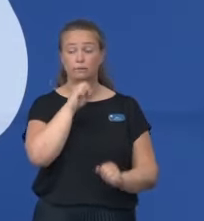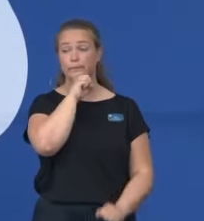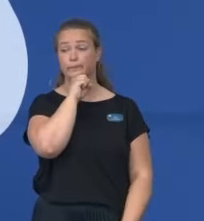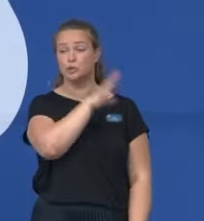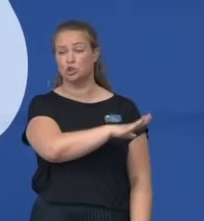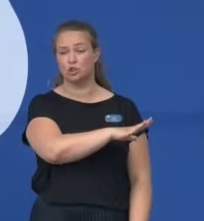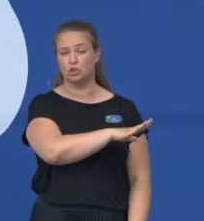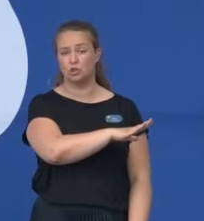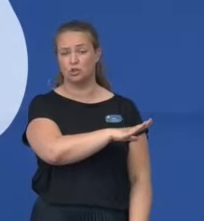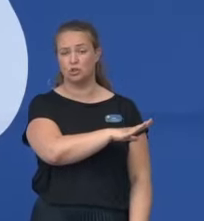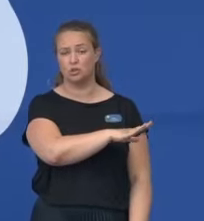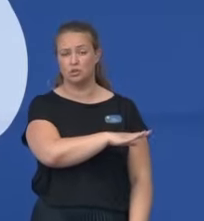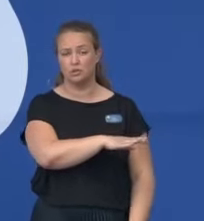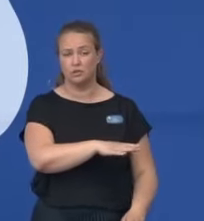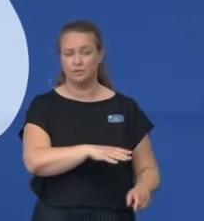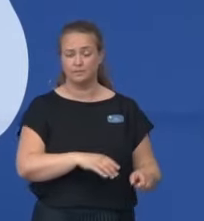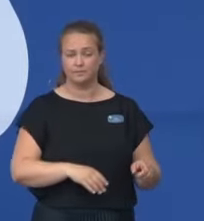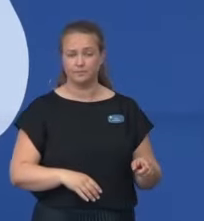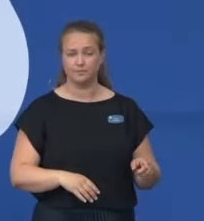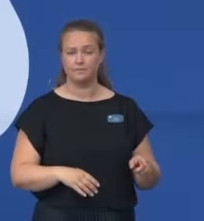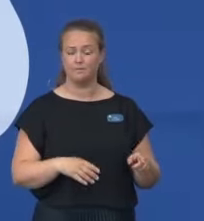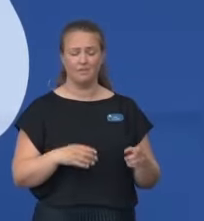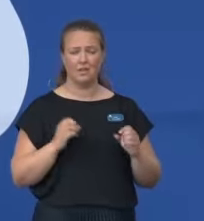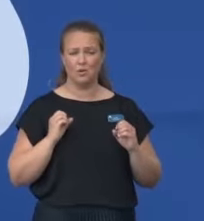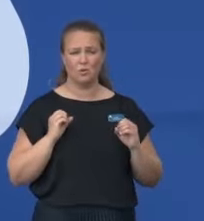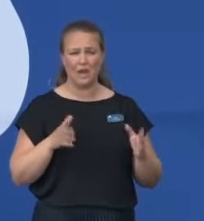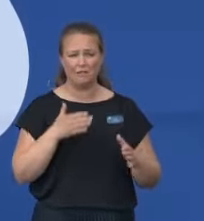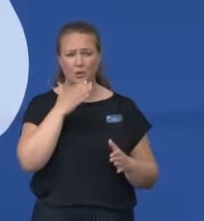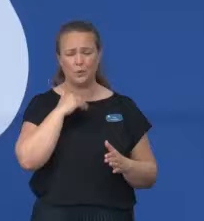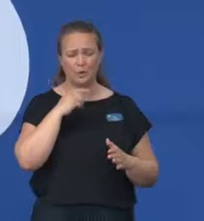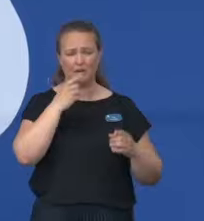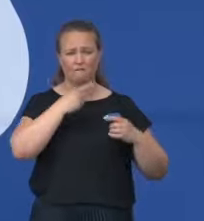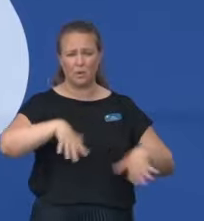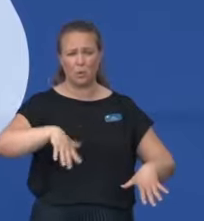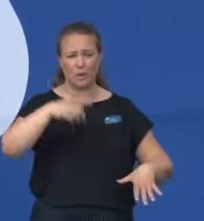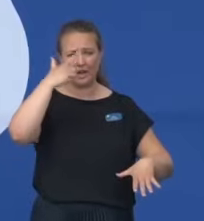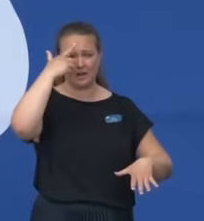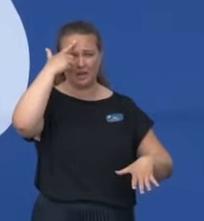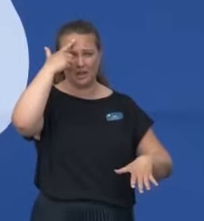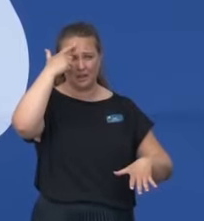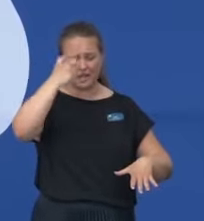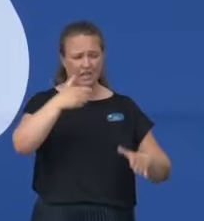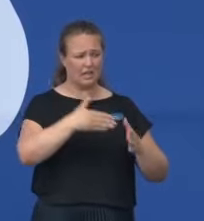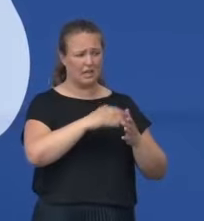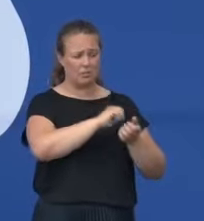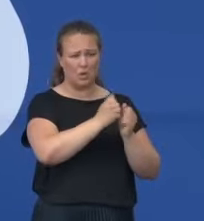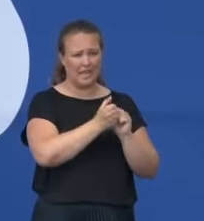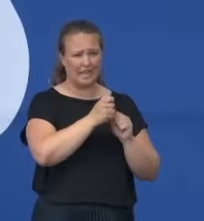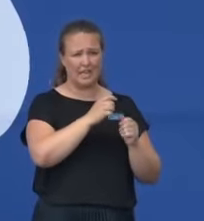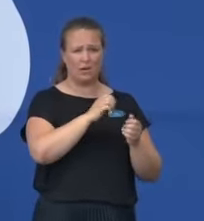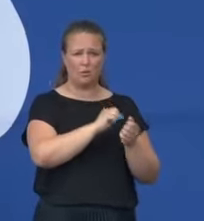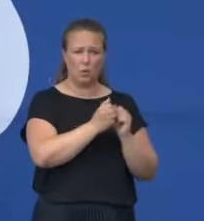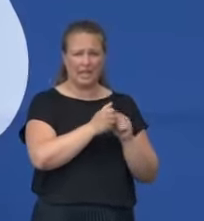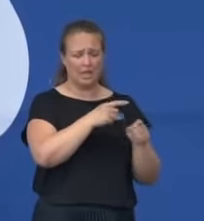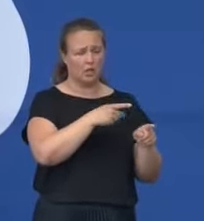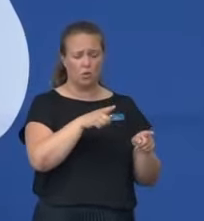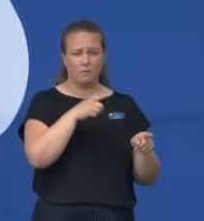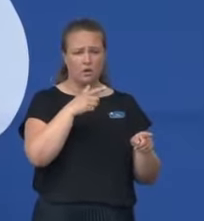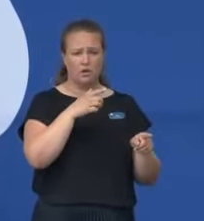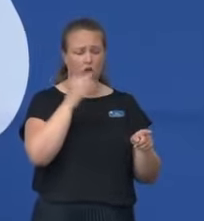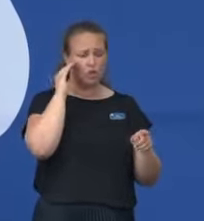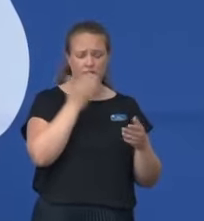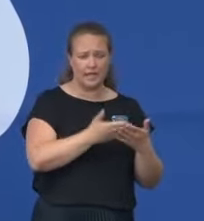struntar i. Och det är ju klart att man tappar tilltron för demokratin när inte politikerna lyssnar. Den här generationen unga har